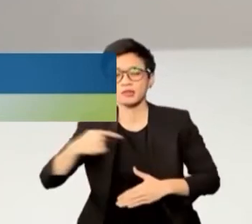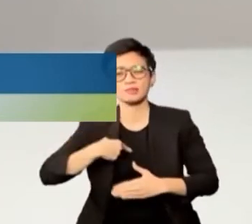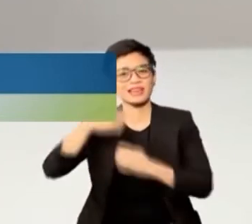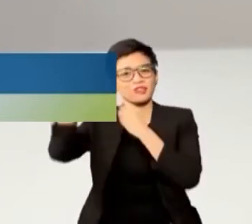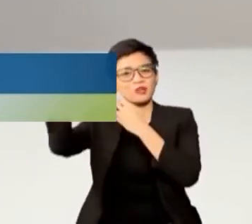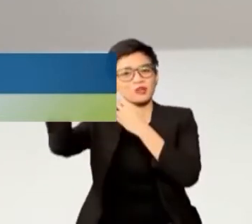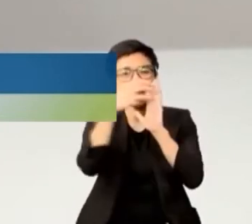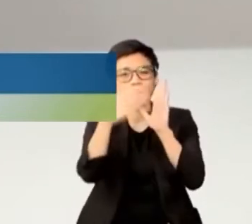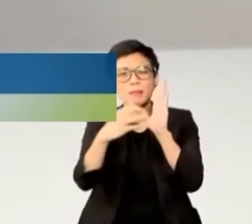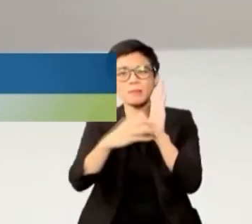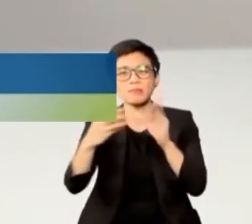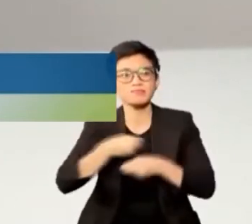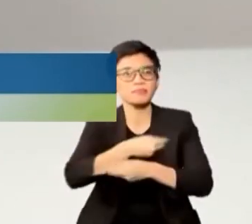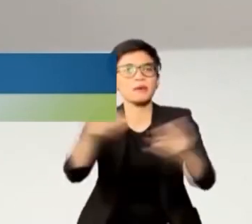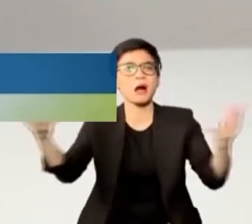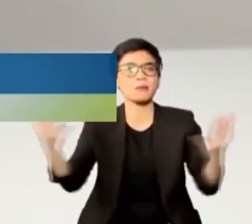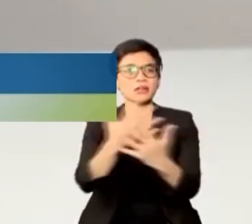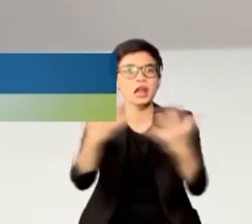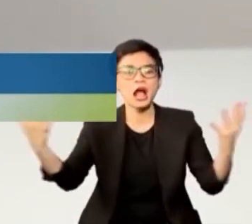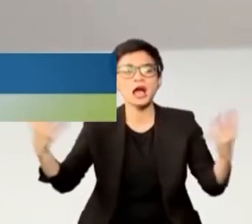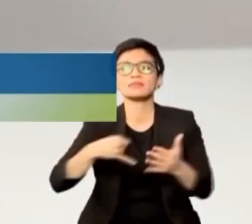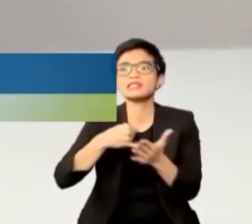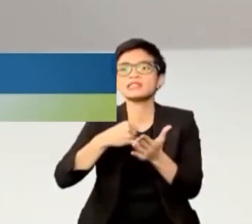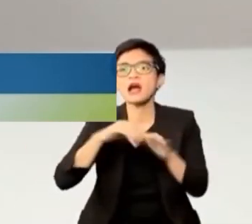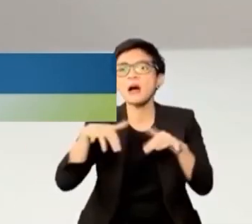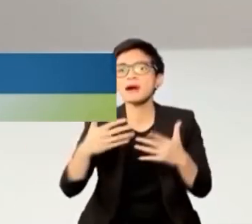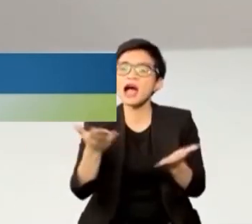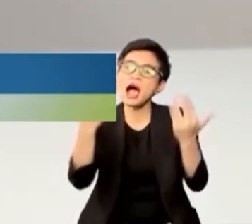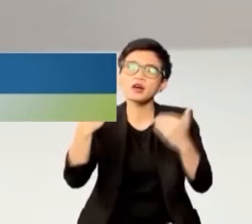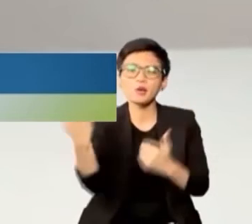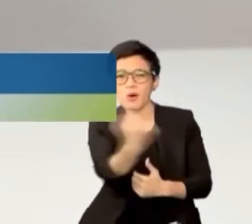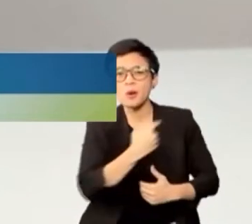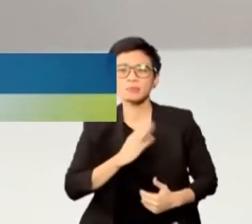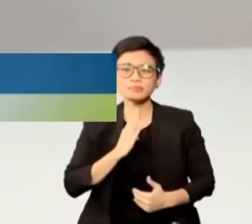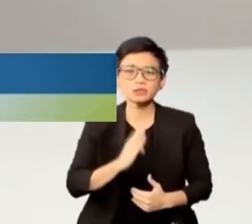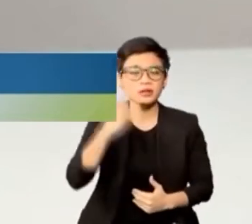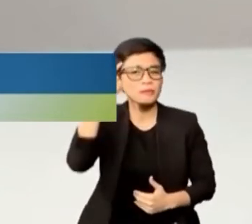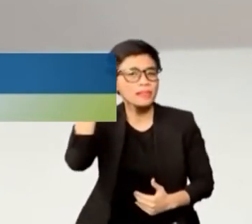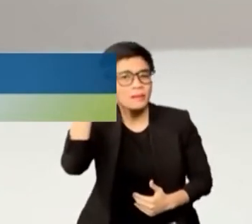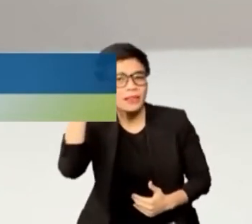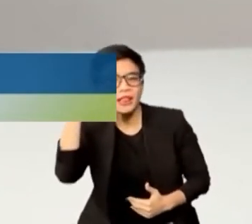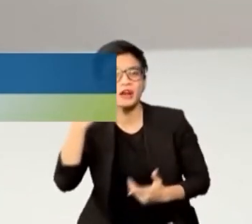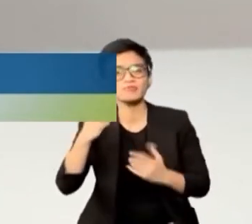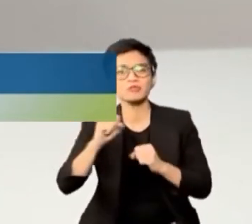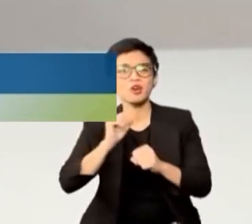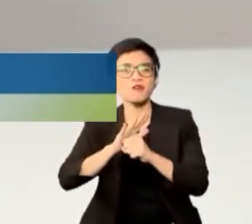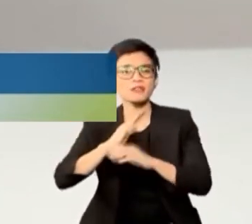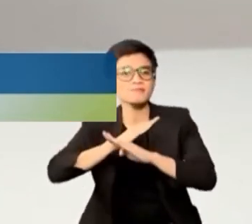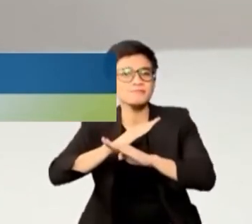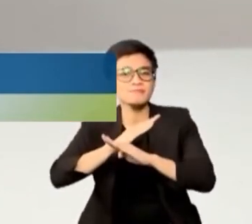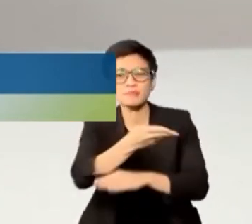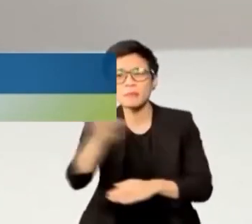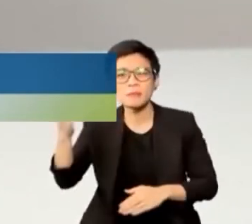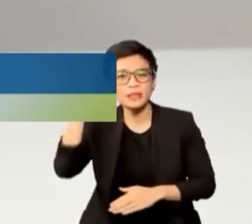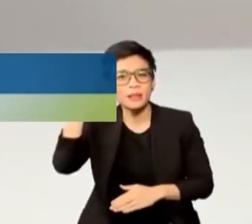masyarakat apa yang harus kita lakukan bijak menghadapi COVID-19 dengan sesuatu hal yang cerdas